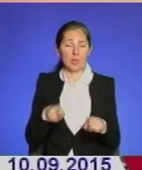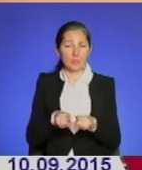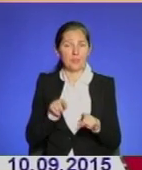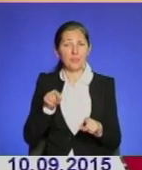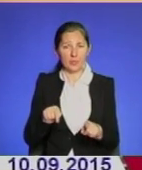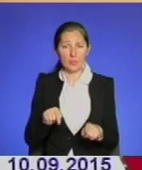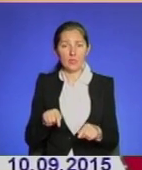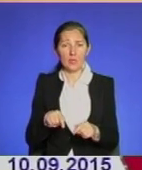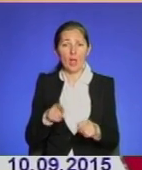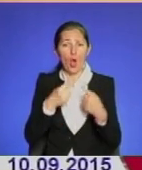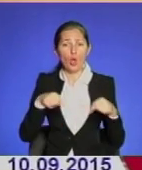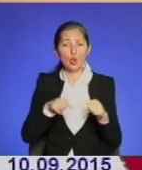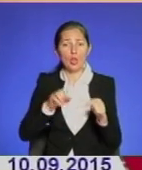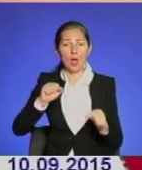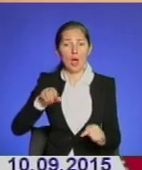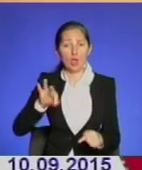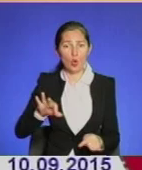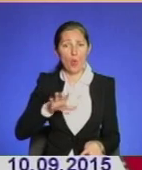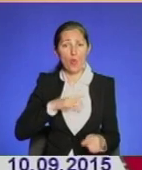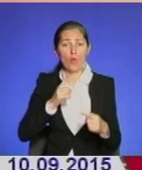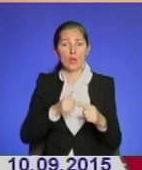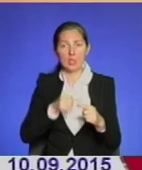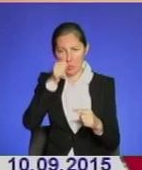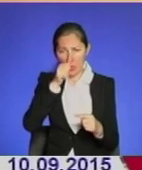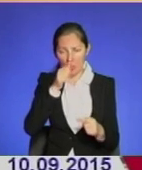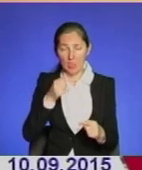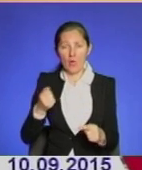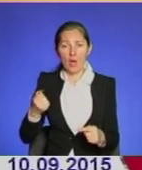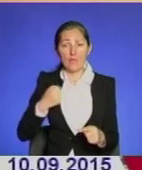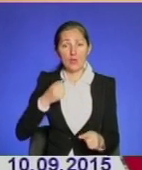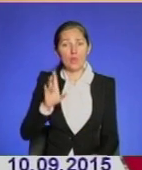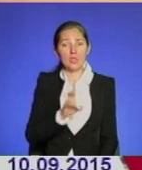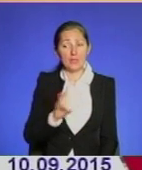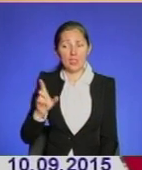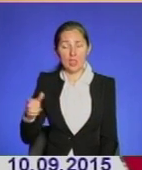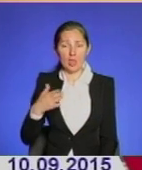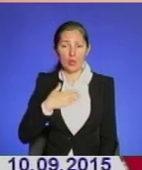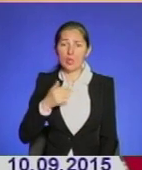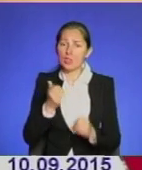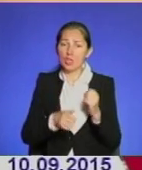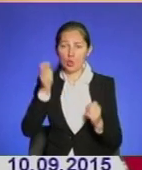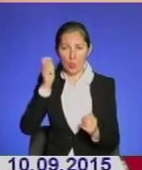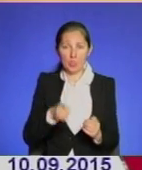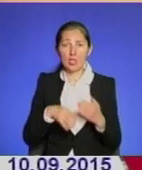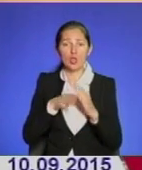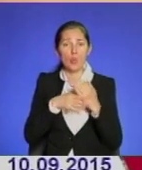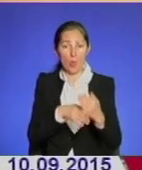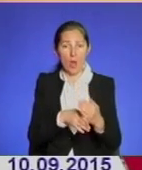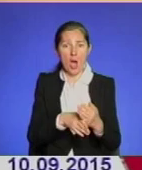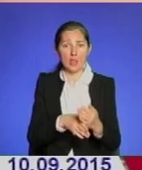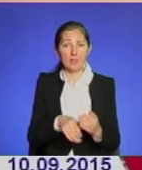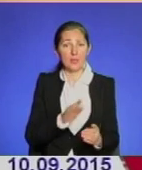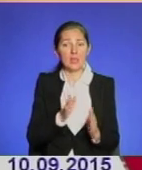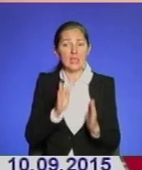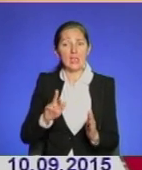АТО прибув півроку. Військові капелани до нас дуже часто приїздили, допомагали. Перш за все, вони не тільки